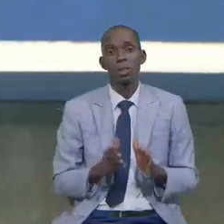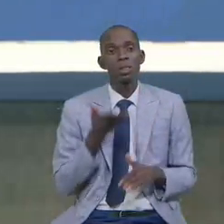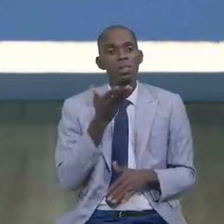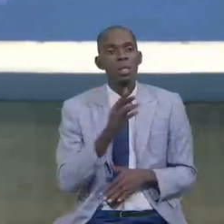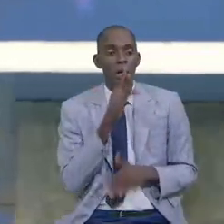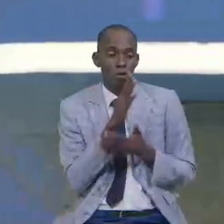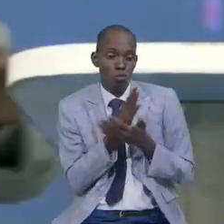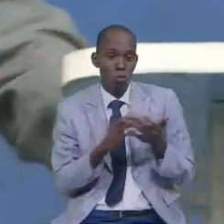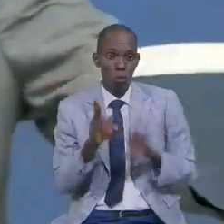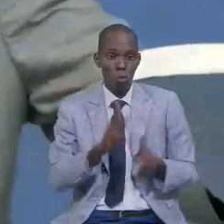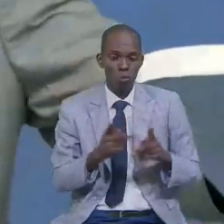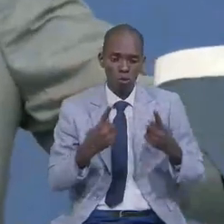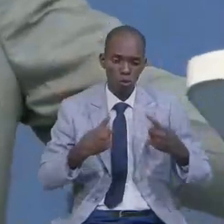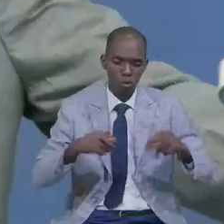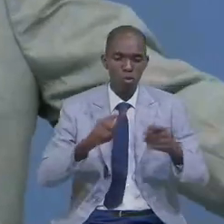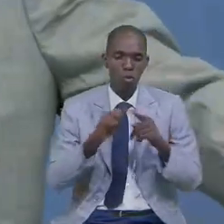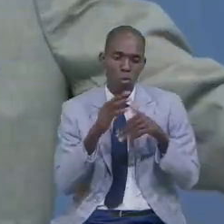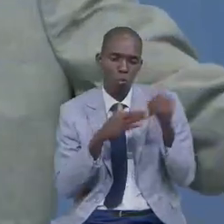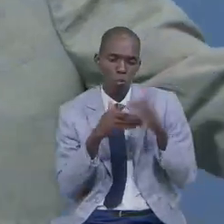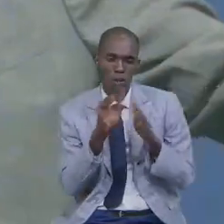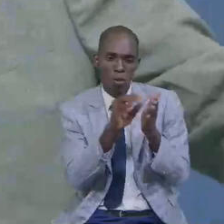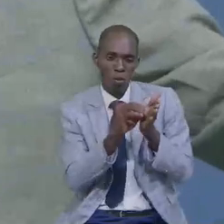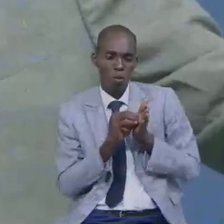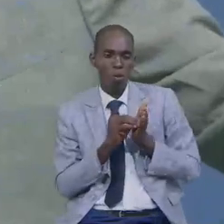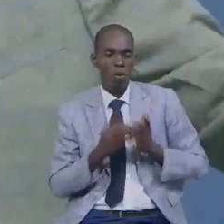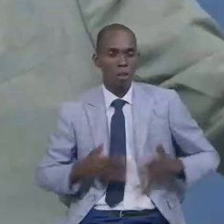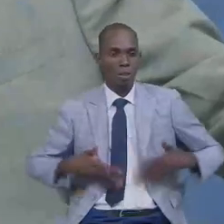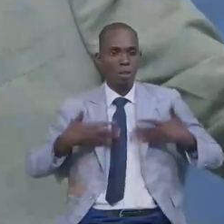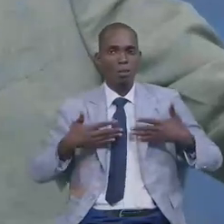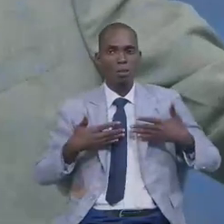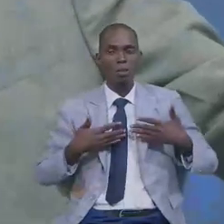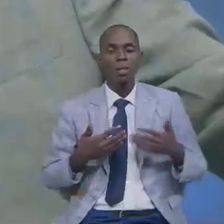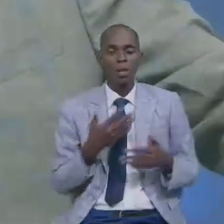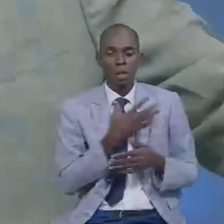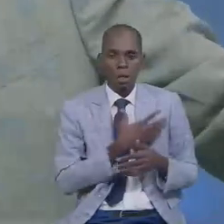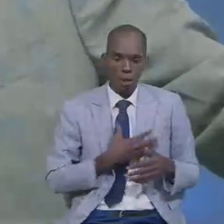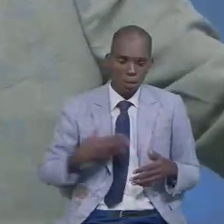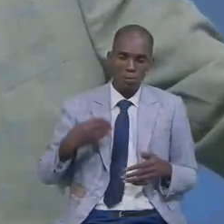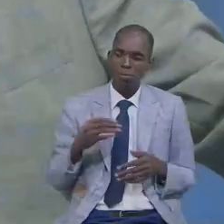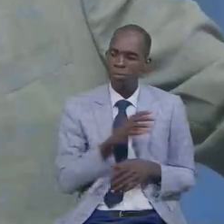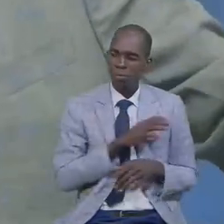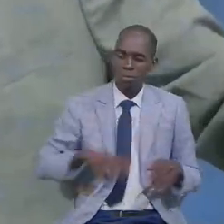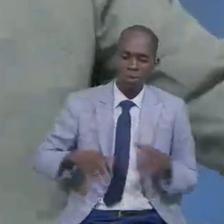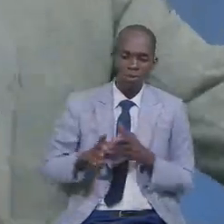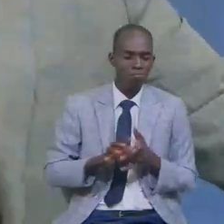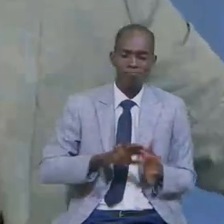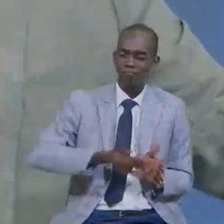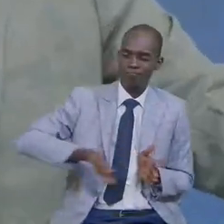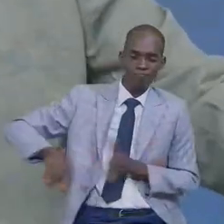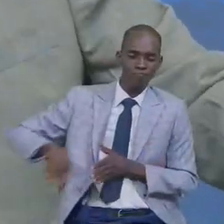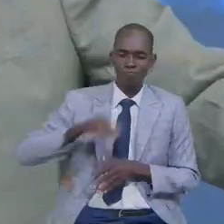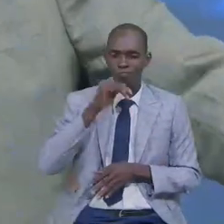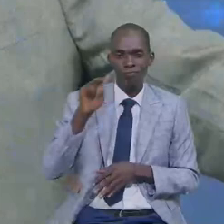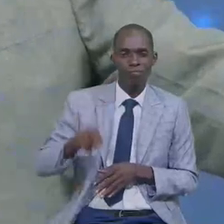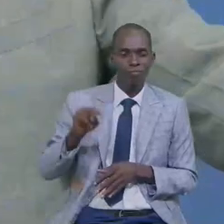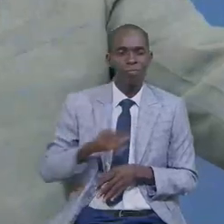de bâtir leur vie et disent Christ le Sauveur, ils le mettent de côté et ils essaient de